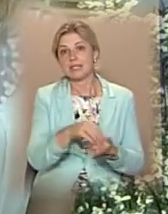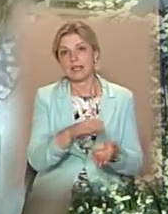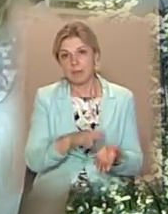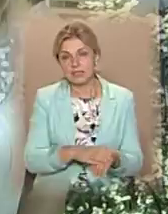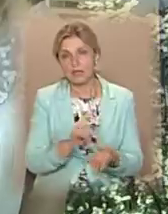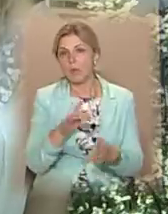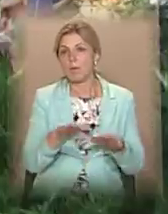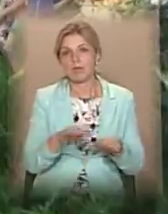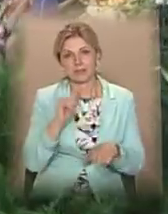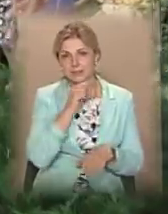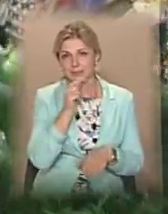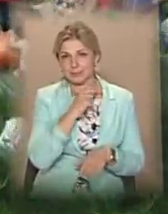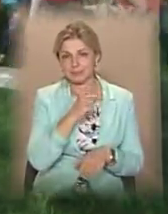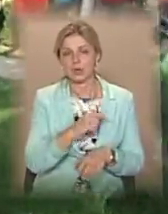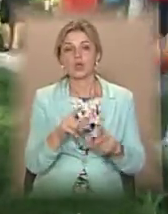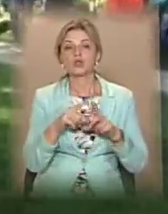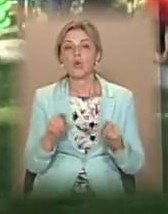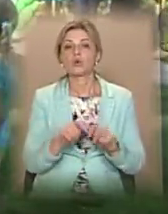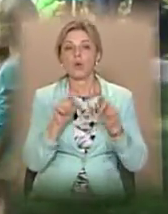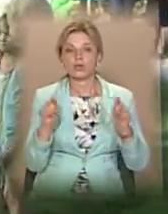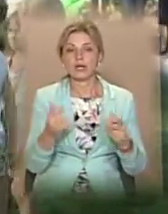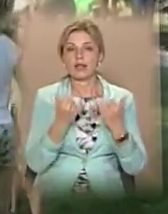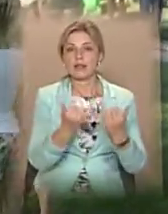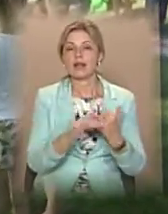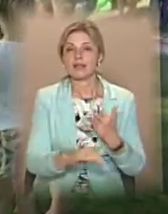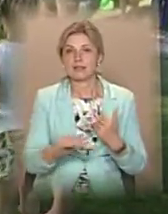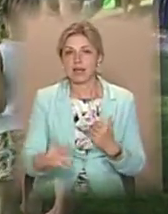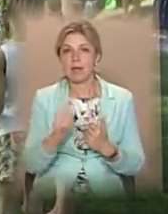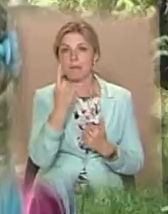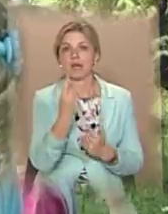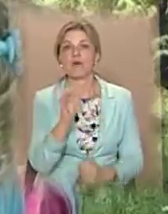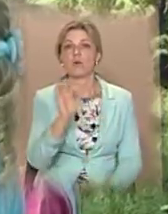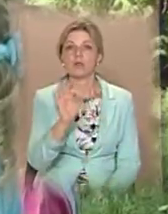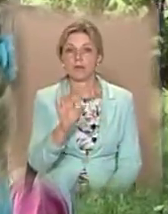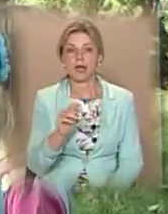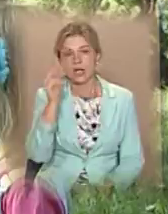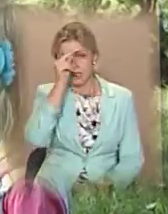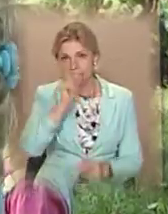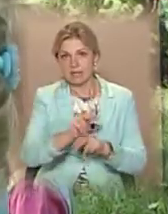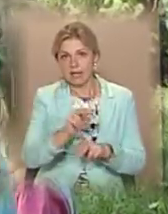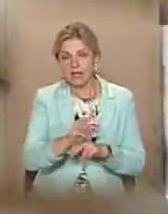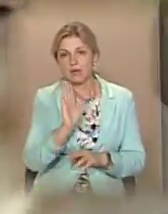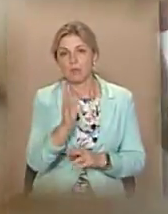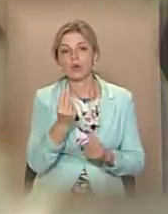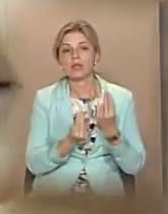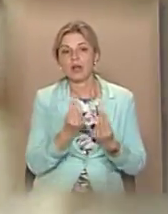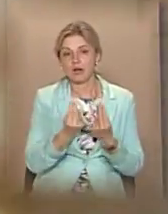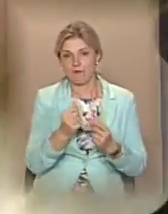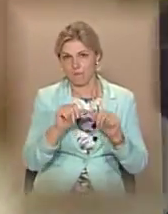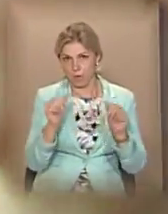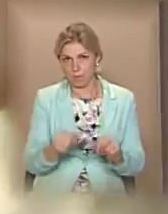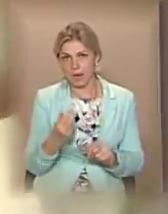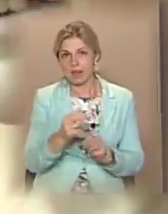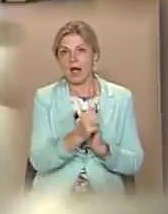місце обмежено. Школа відкриє свої двері для маленьких відвідувачів 1 жовтня. Заняття проходитимуть в ігровій формі. Для кожної